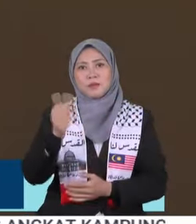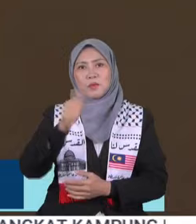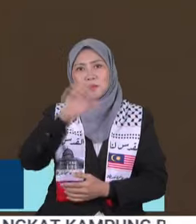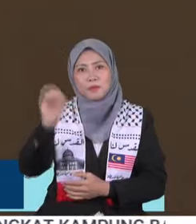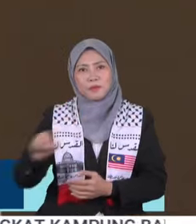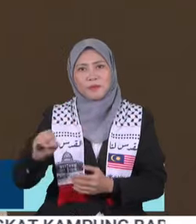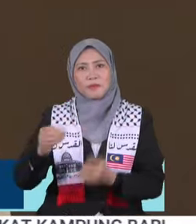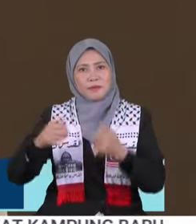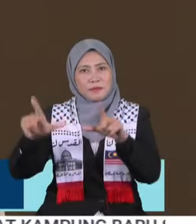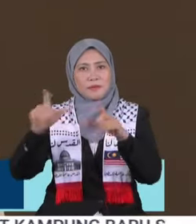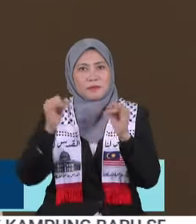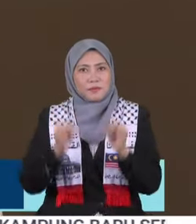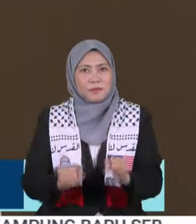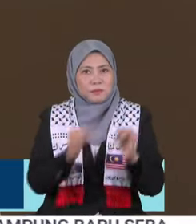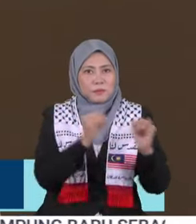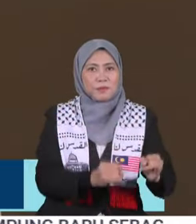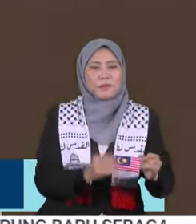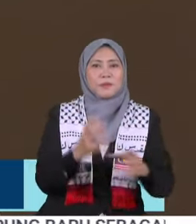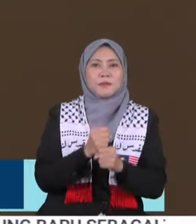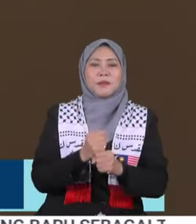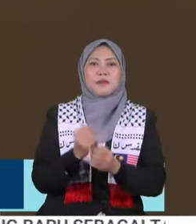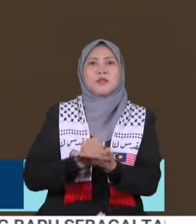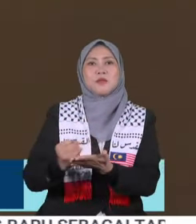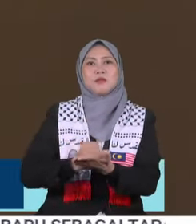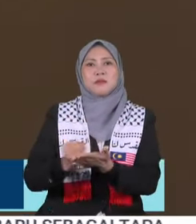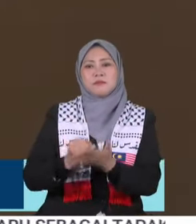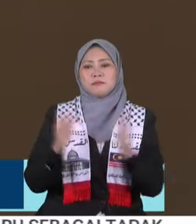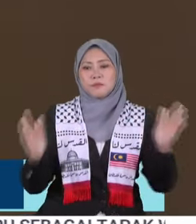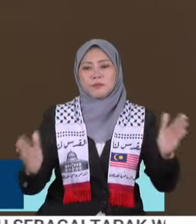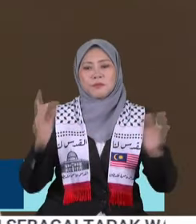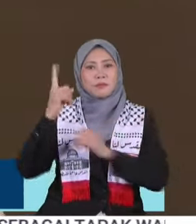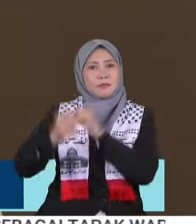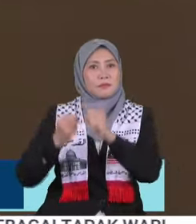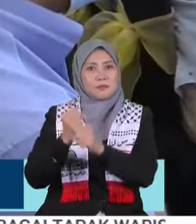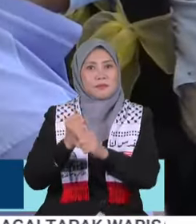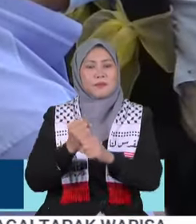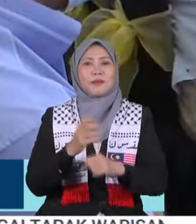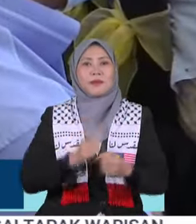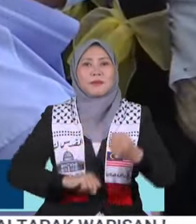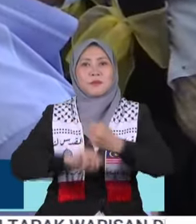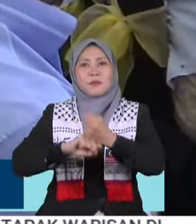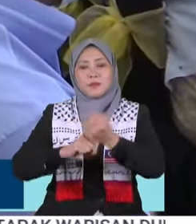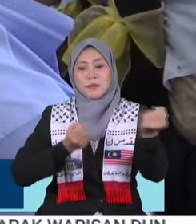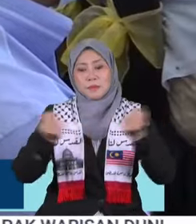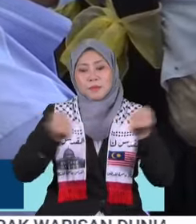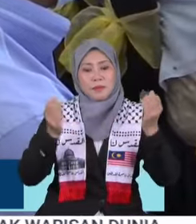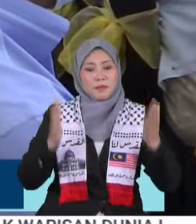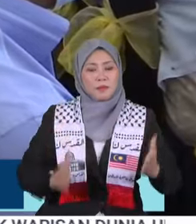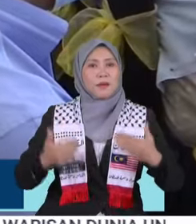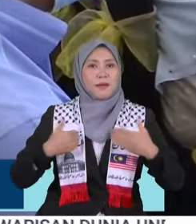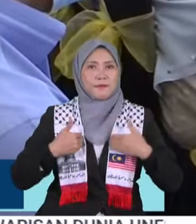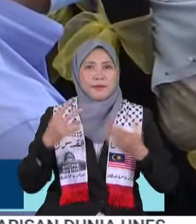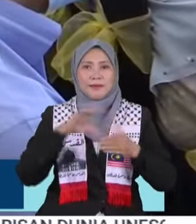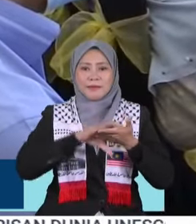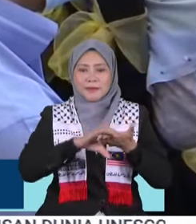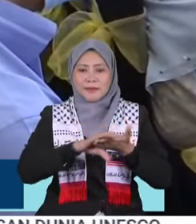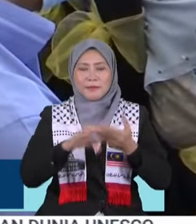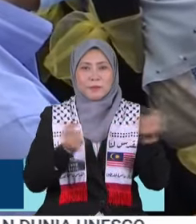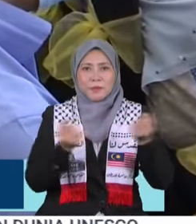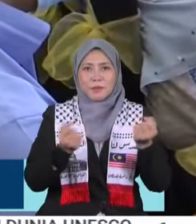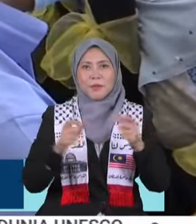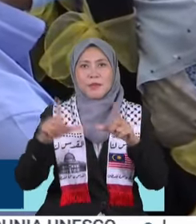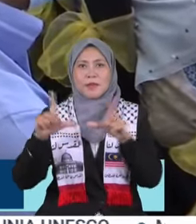bagi melayakkan individu berkenaan mendapat perlindungan selama setahun. Tajaan terbuka kepada pemandu yang mempunyai kad pemandu serta